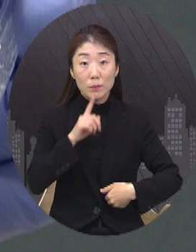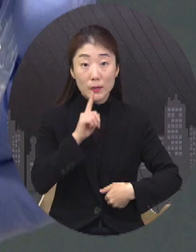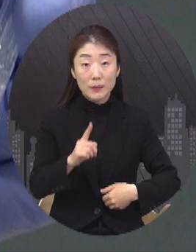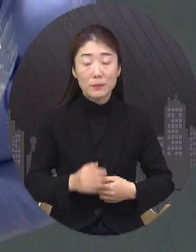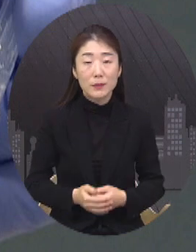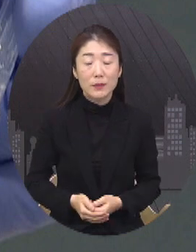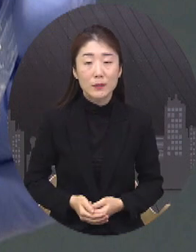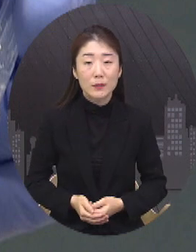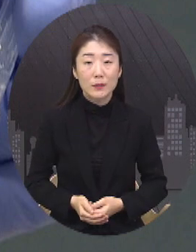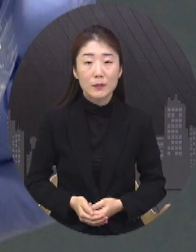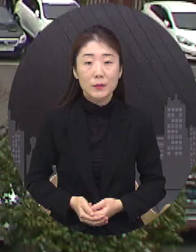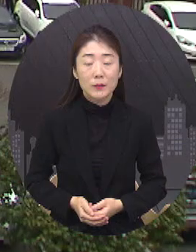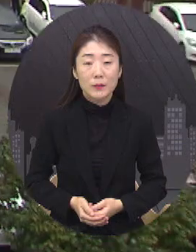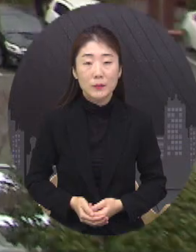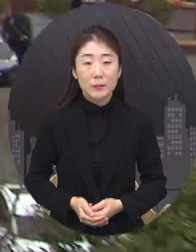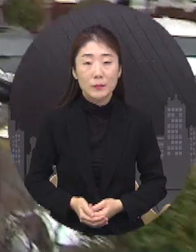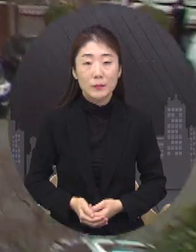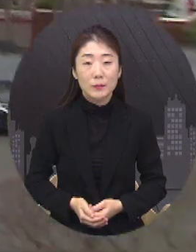기자 입니다